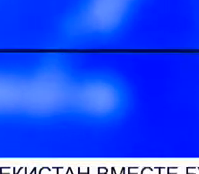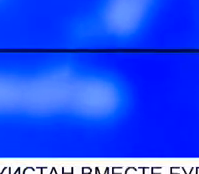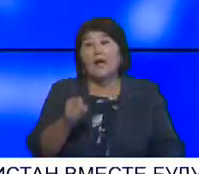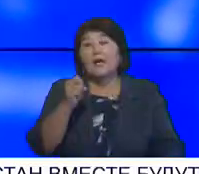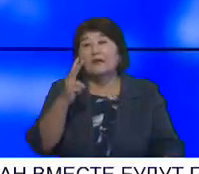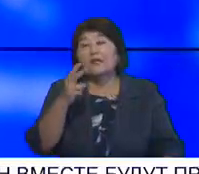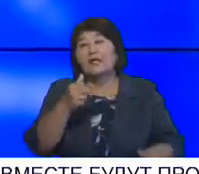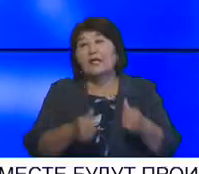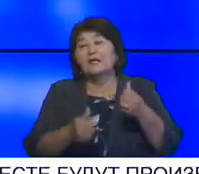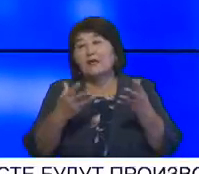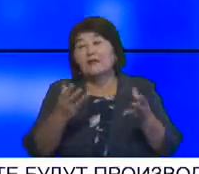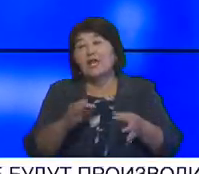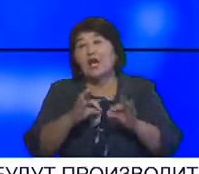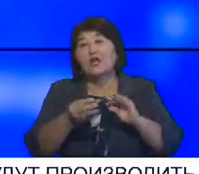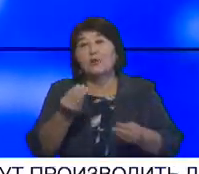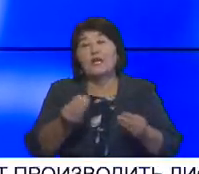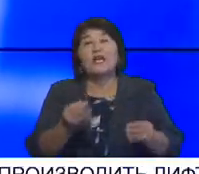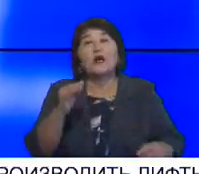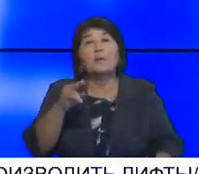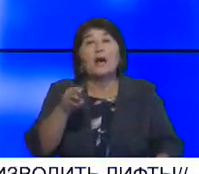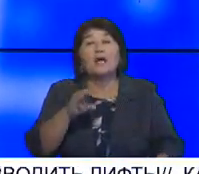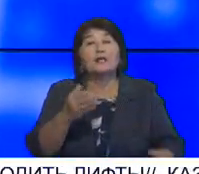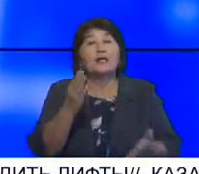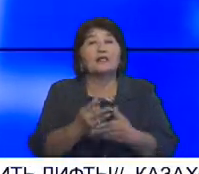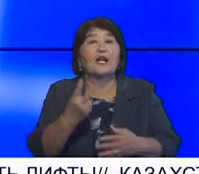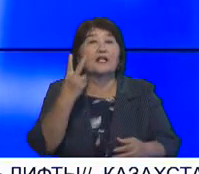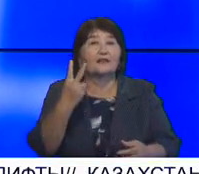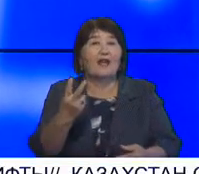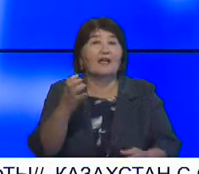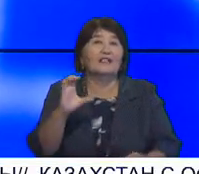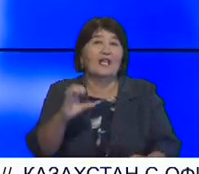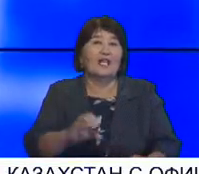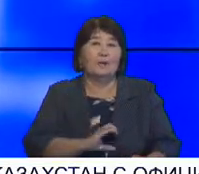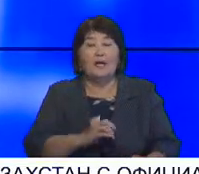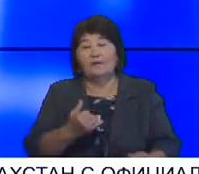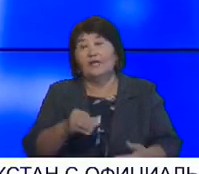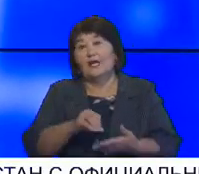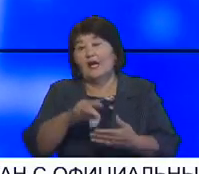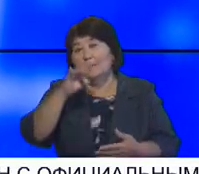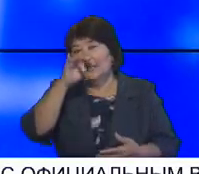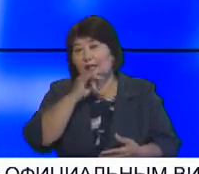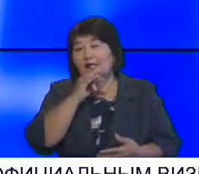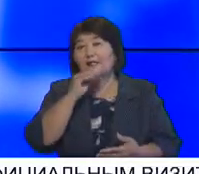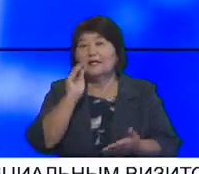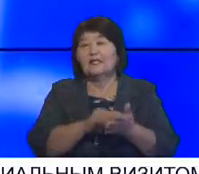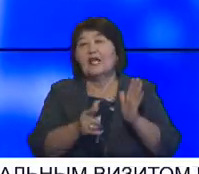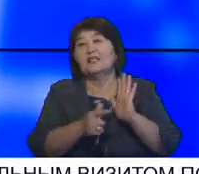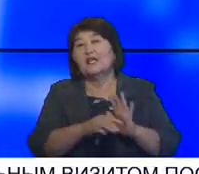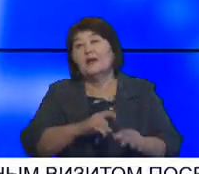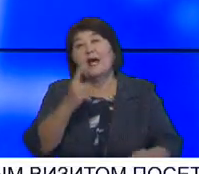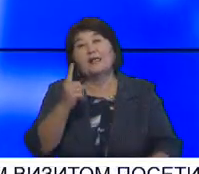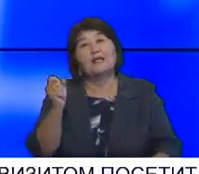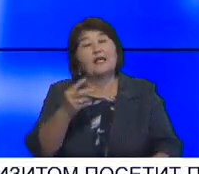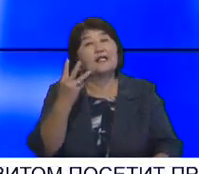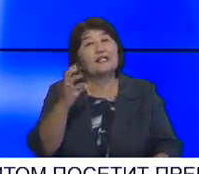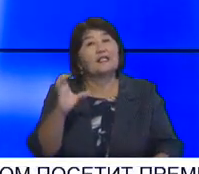12-й соревновательный день Олимпийских игр в Париже принес стране 2 серебра. Таким образом, теперь в копилке национальной сборной 7 медалей. 1 золотая,